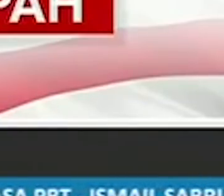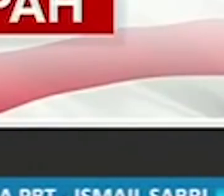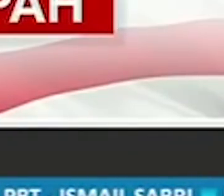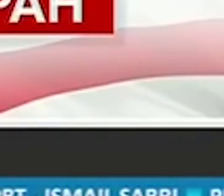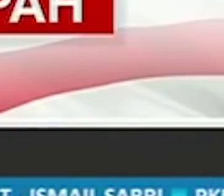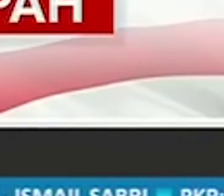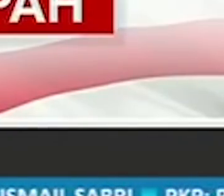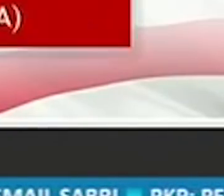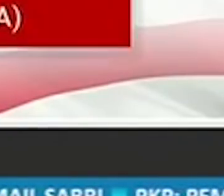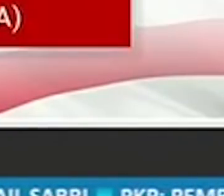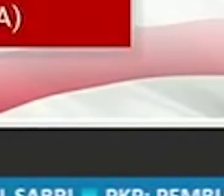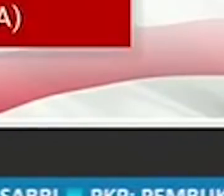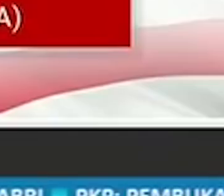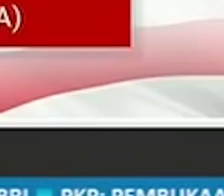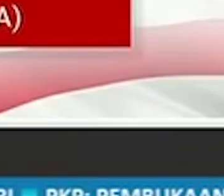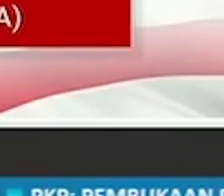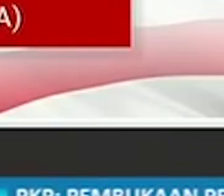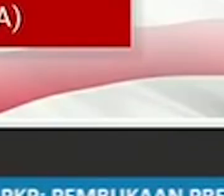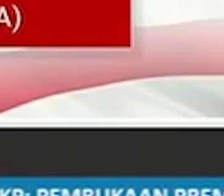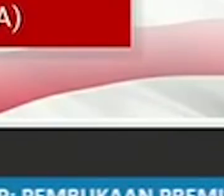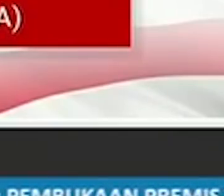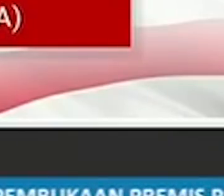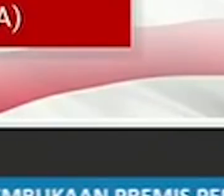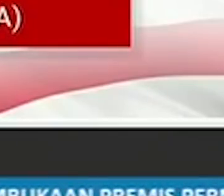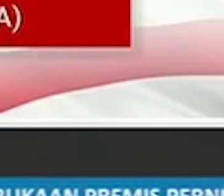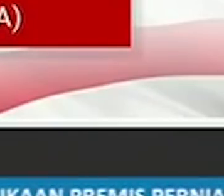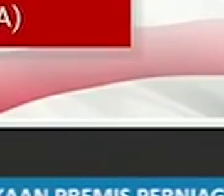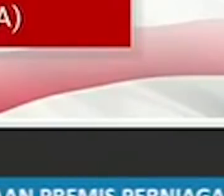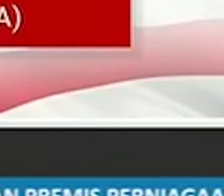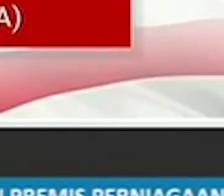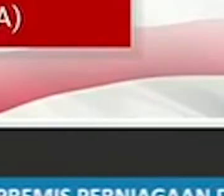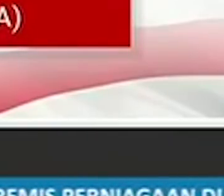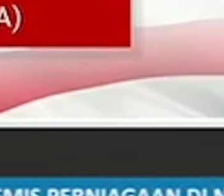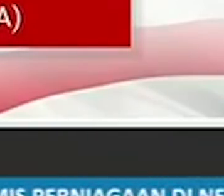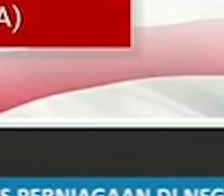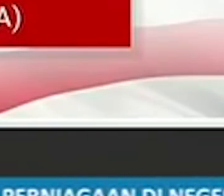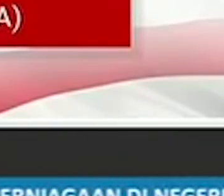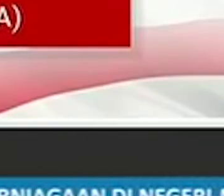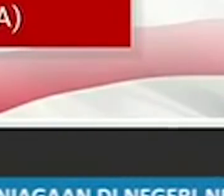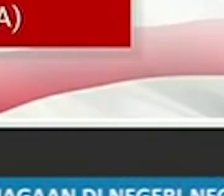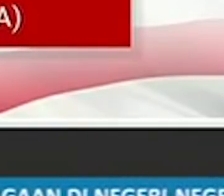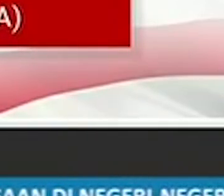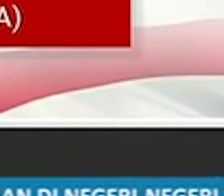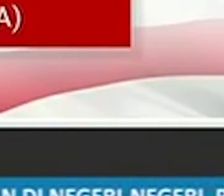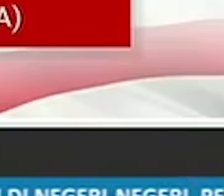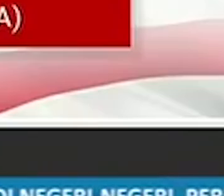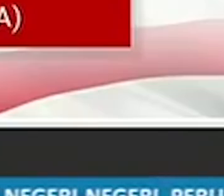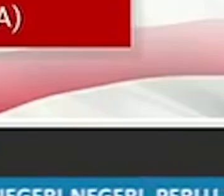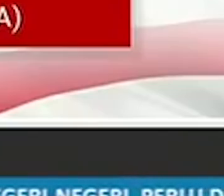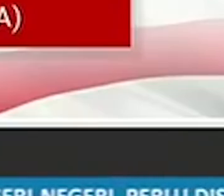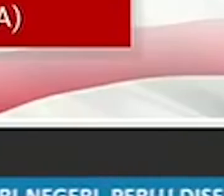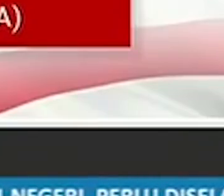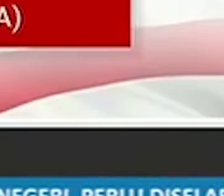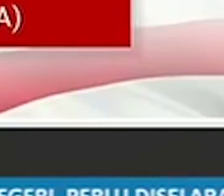Bagi syarakat yang mempunyai bilangan pekerja sehingga 75 orang syarakat akan 5 subsidi